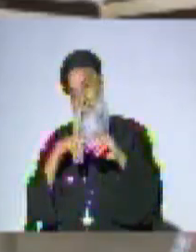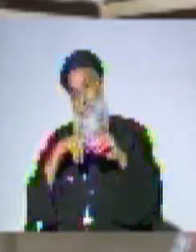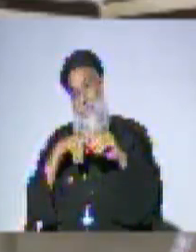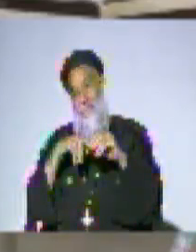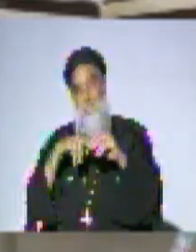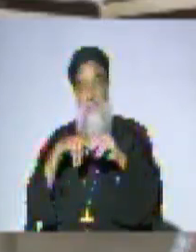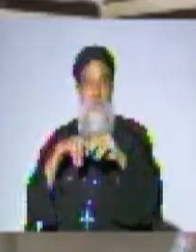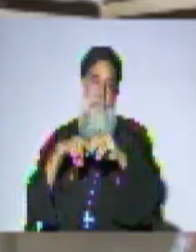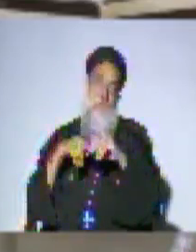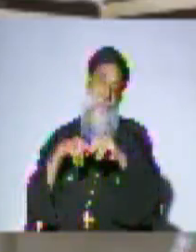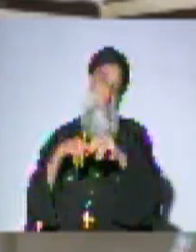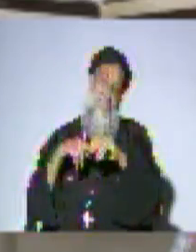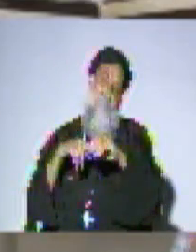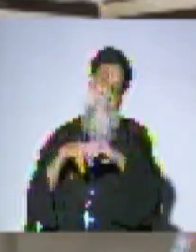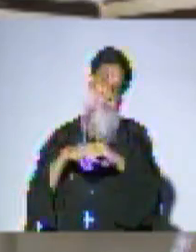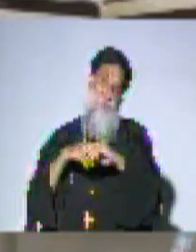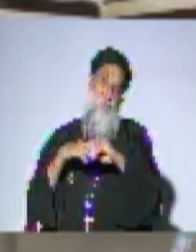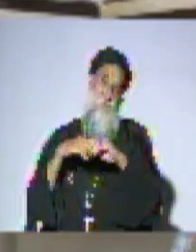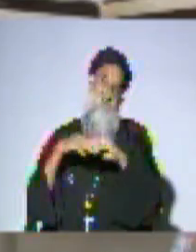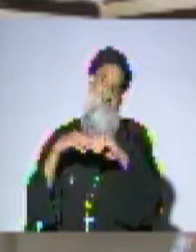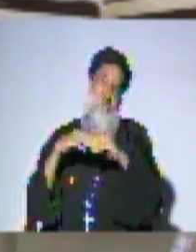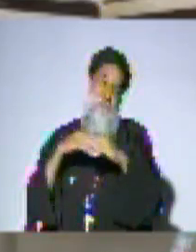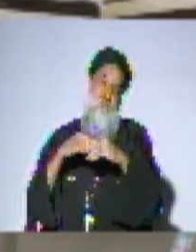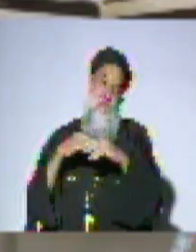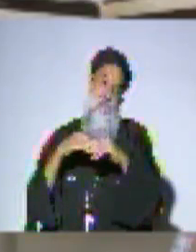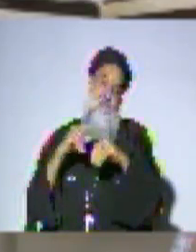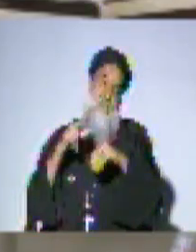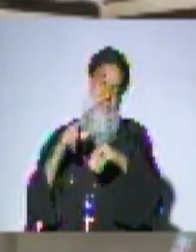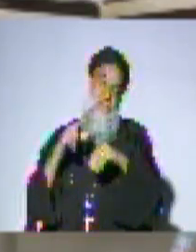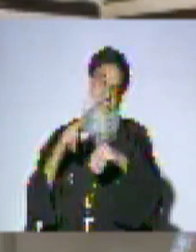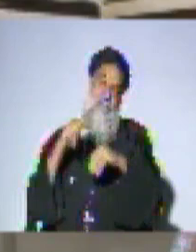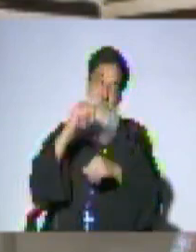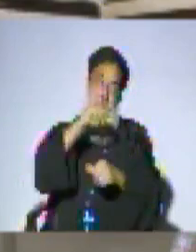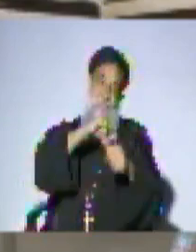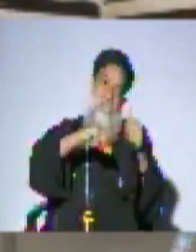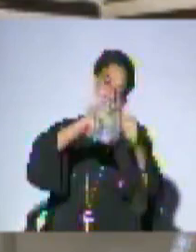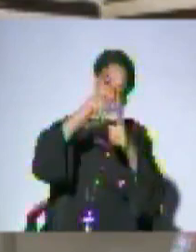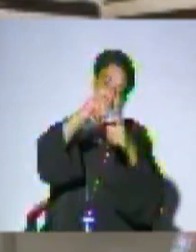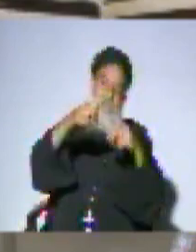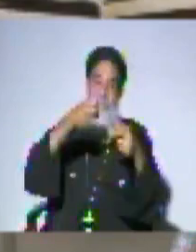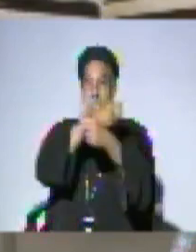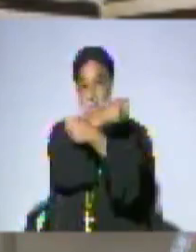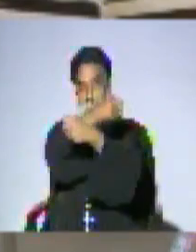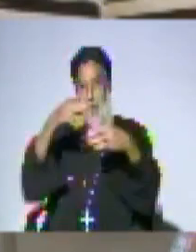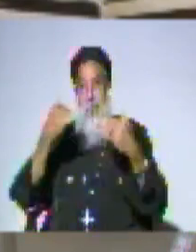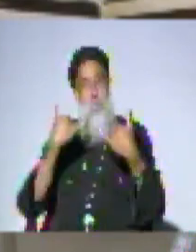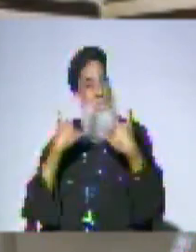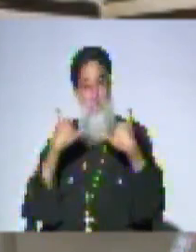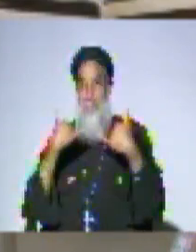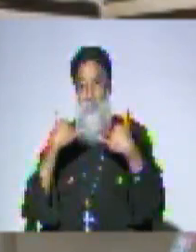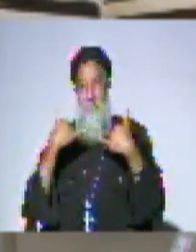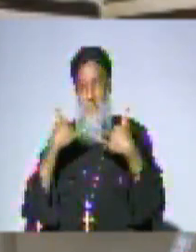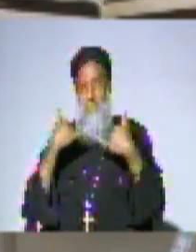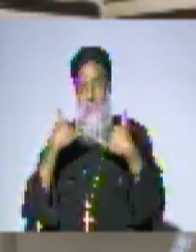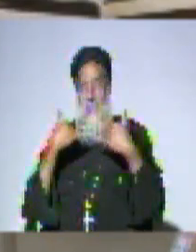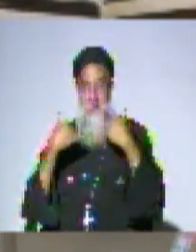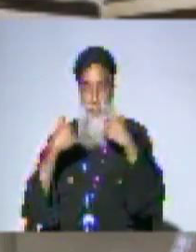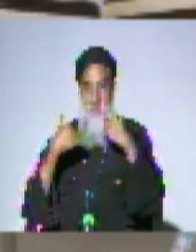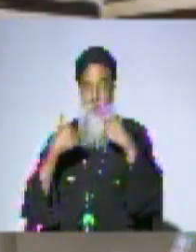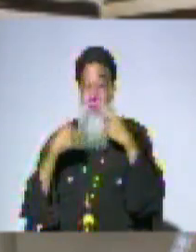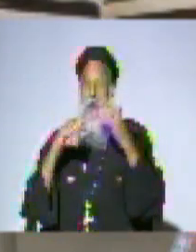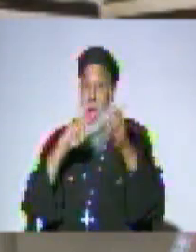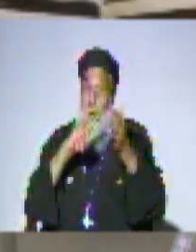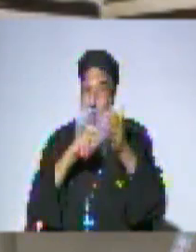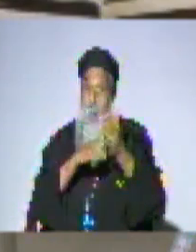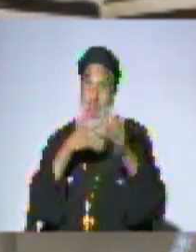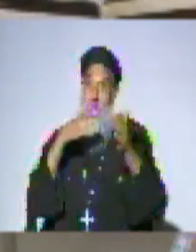ظهر الدهور هنا يعني ما هو غير محدود في الزمن يعني. يعني زمن غير